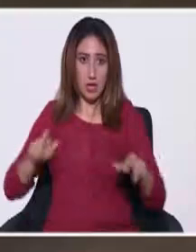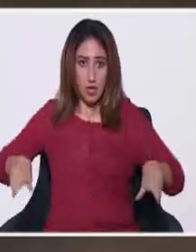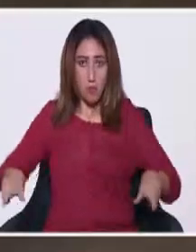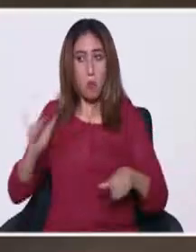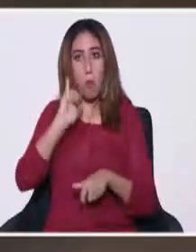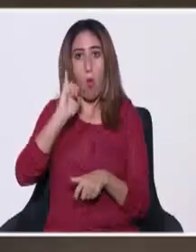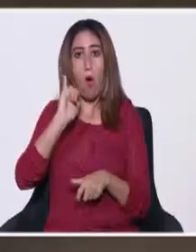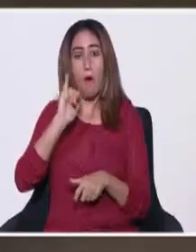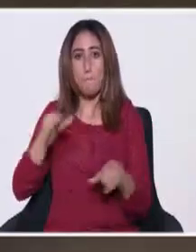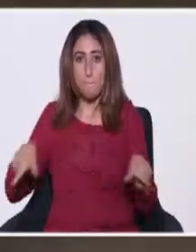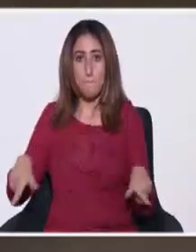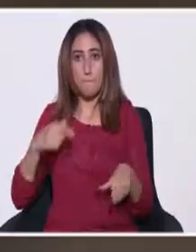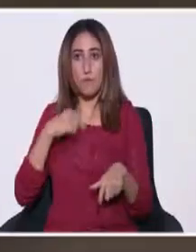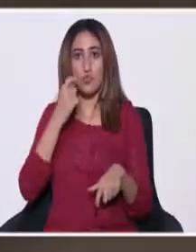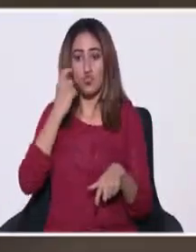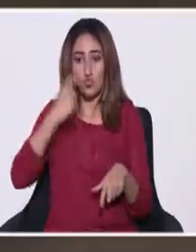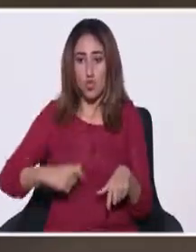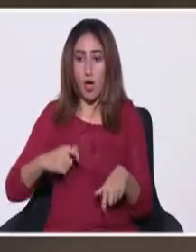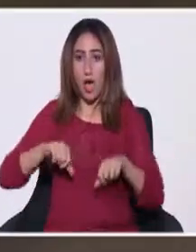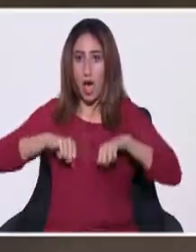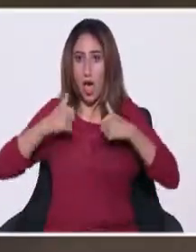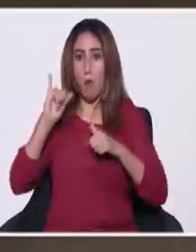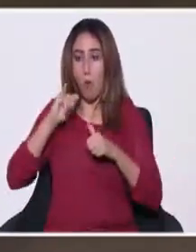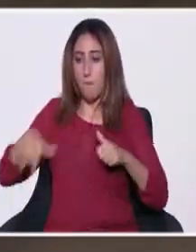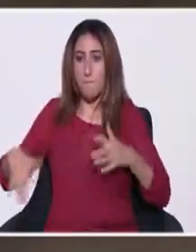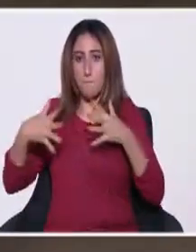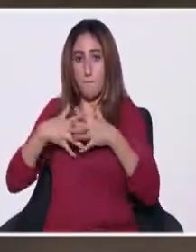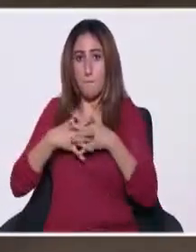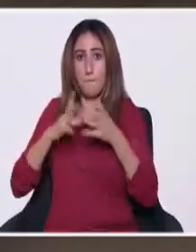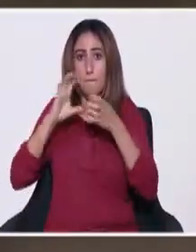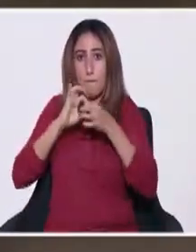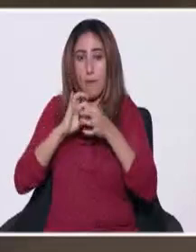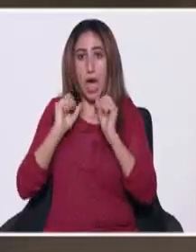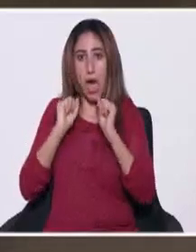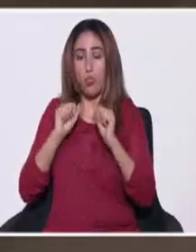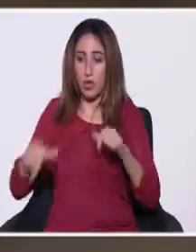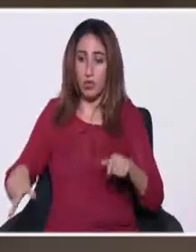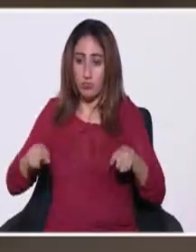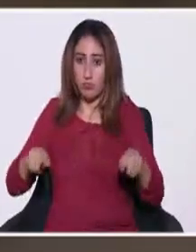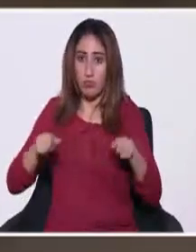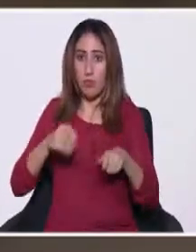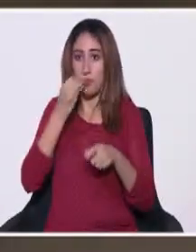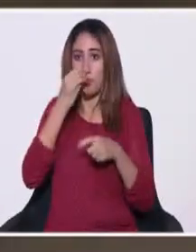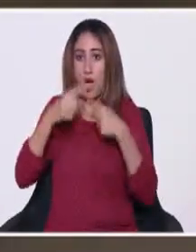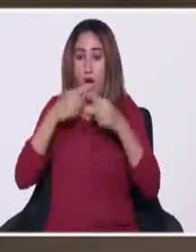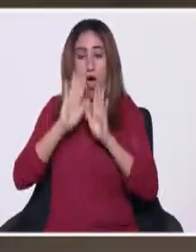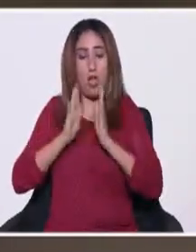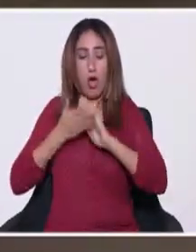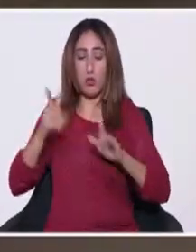من شخصيتي ومن حياتي اللي حبيتها وتأقلمت معاها، فبتعدي معايا